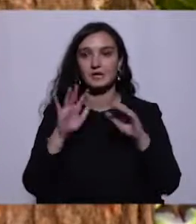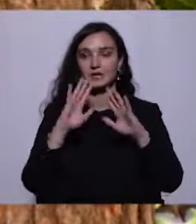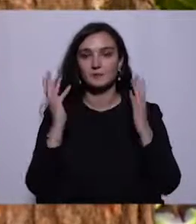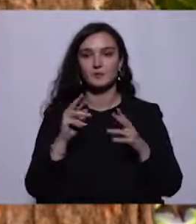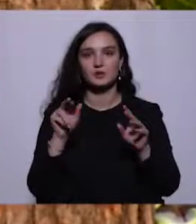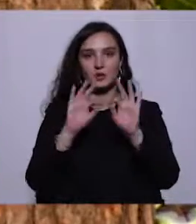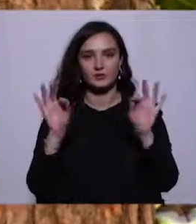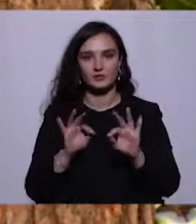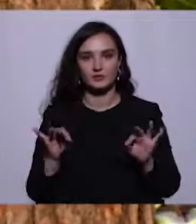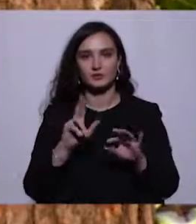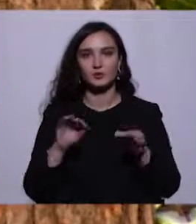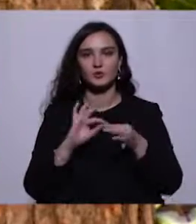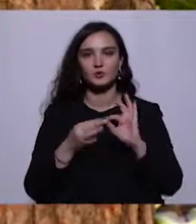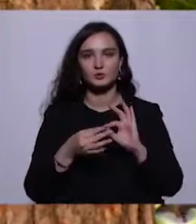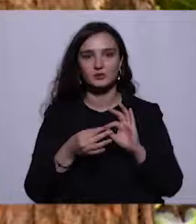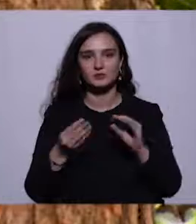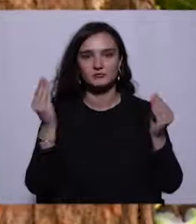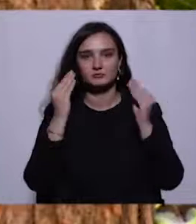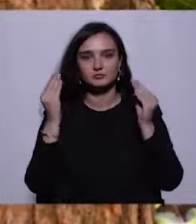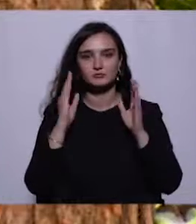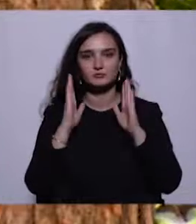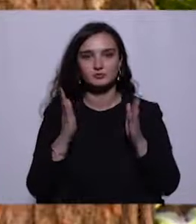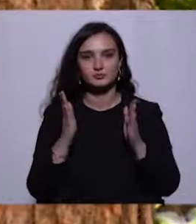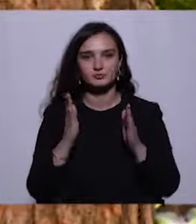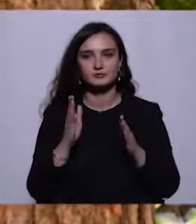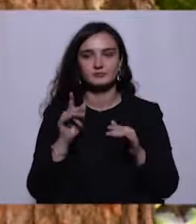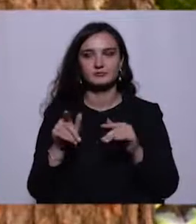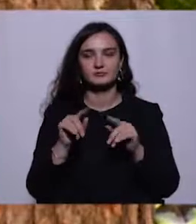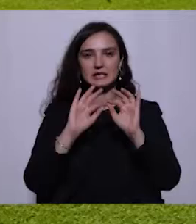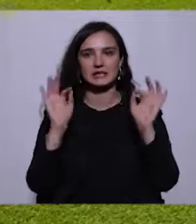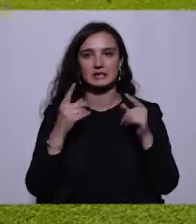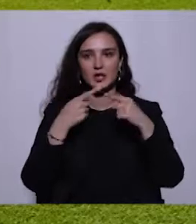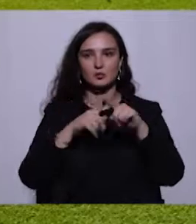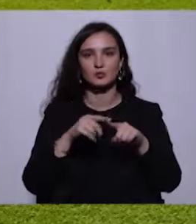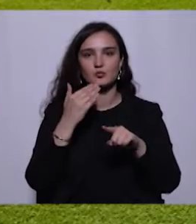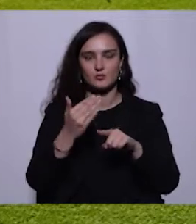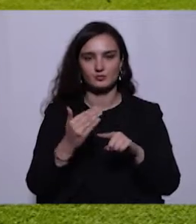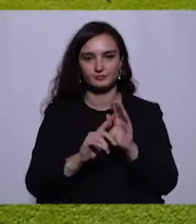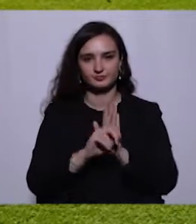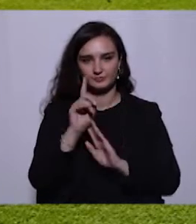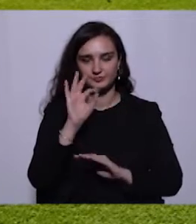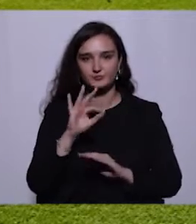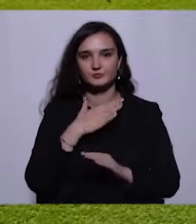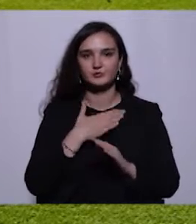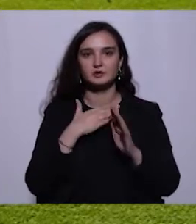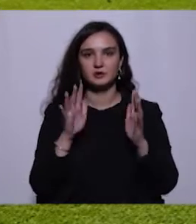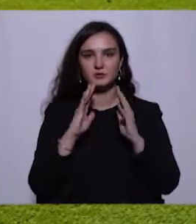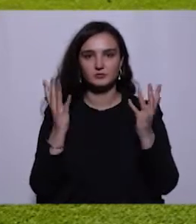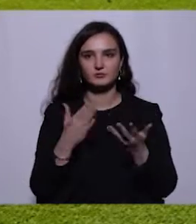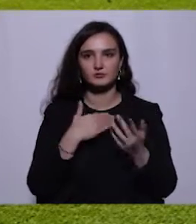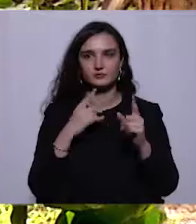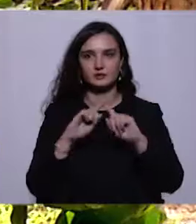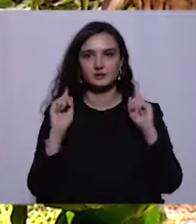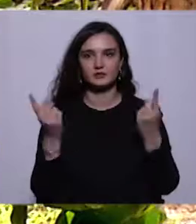და ხელოვნება და კონკრეტულად გამიხილავთ არქიტექტურის ჩამოყალიბებაზე ჩვენს გარემოში. ჩვენ